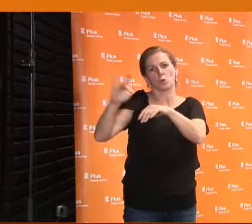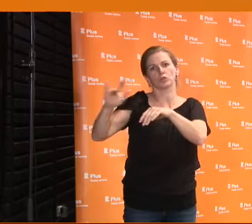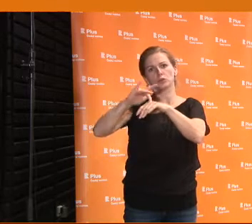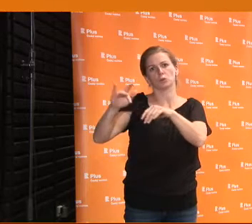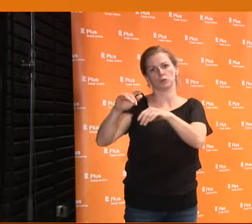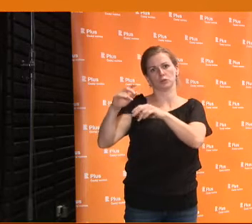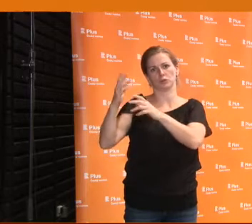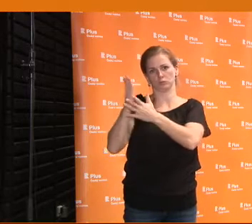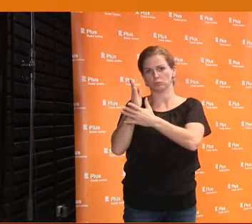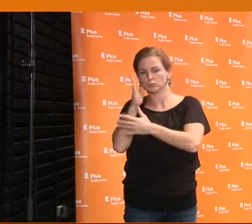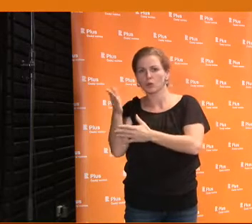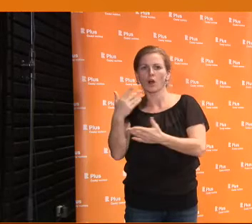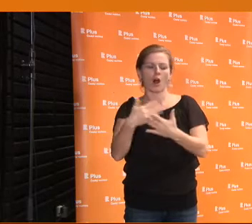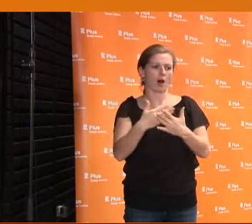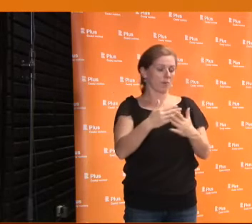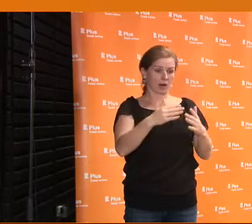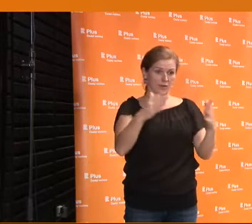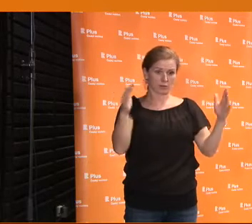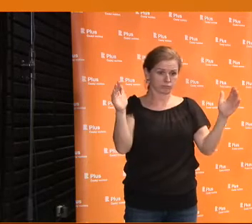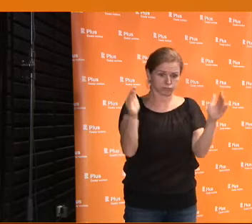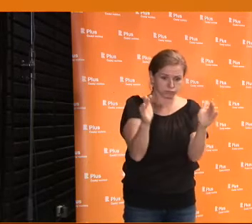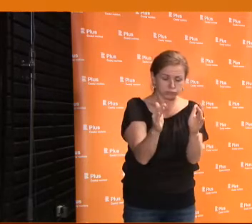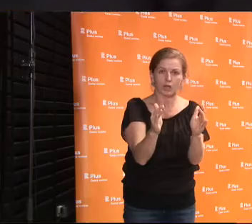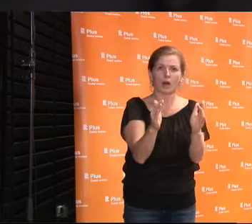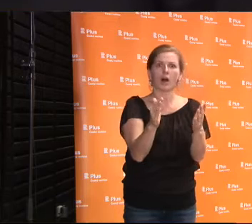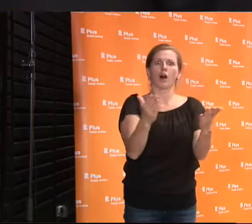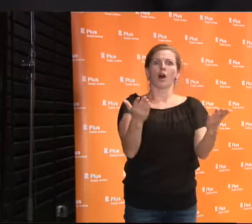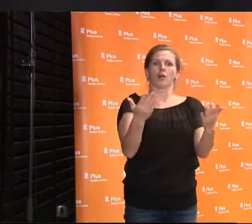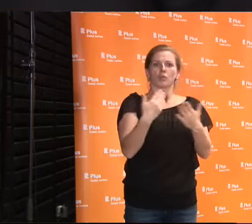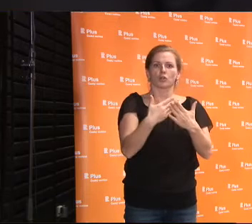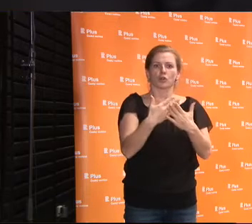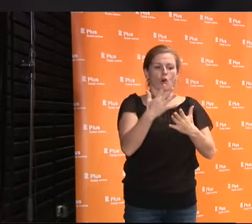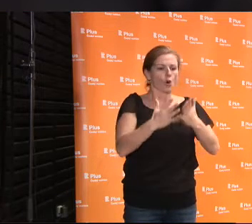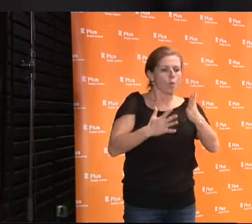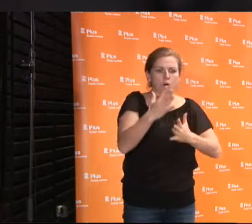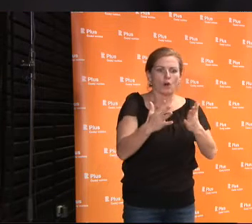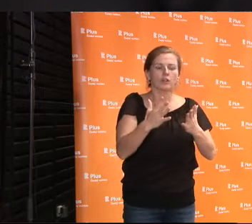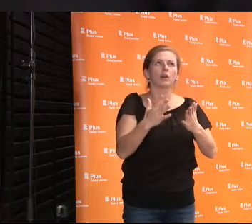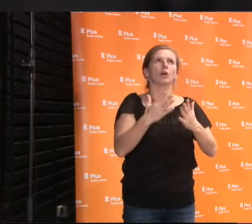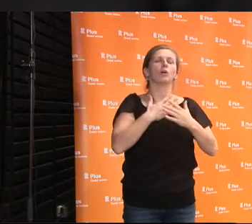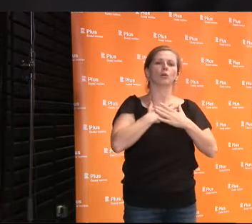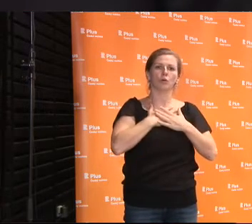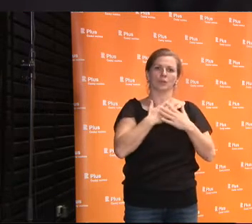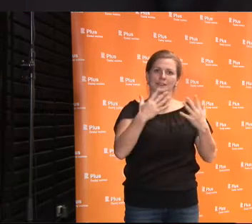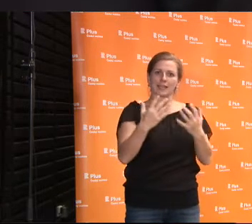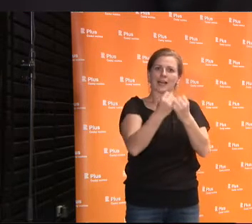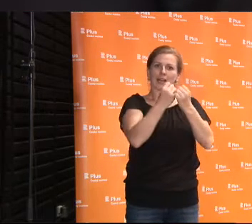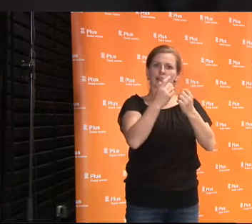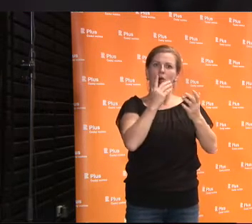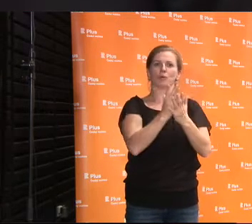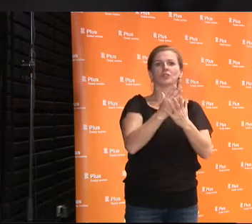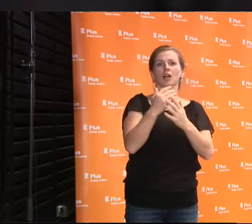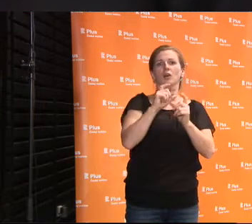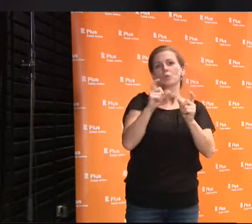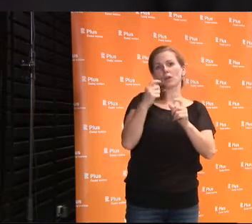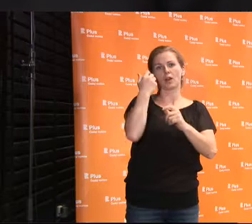díváme na vlastně tu robotizaci jako na něco, co může vyrovnat stárnutí